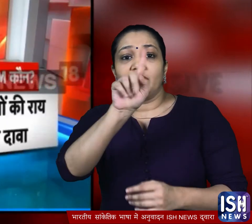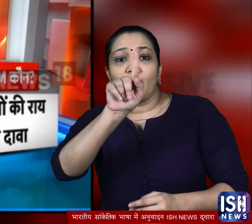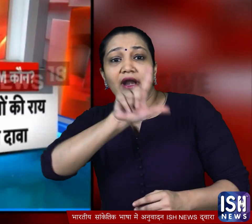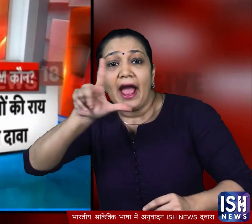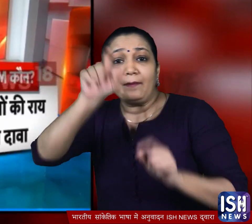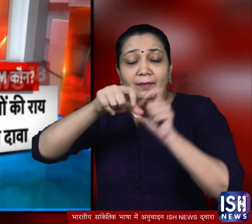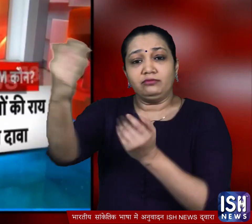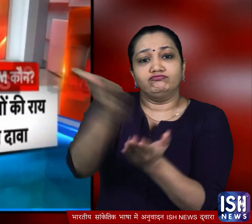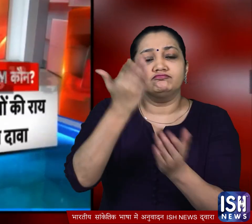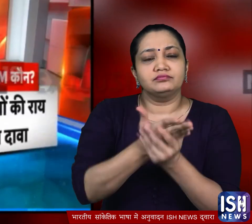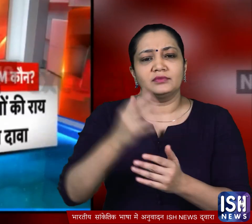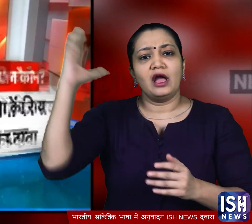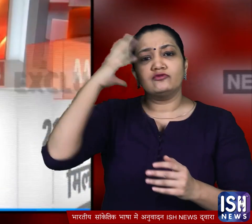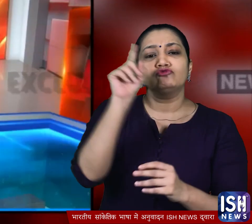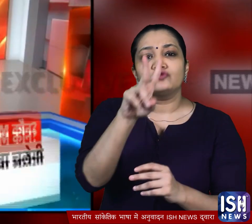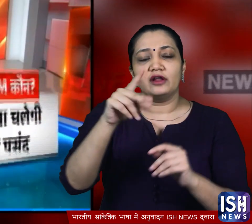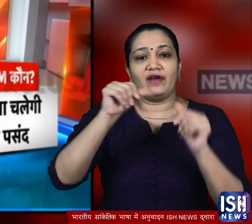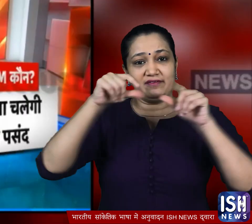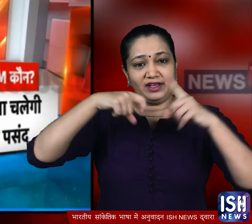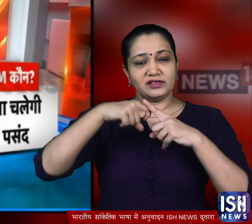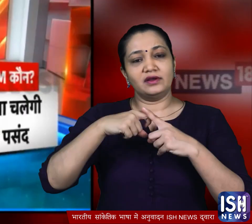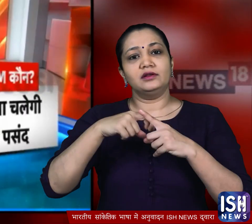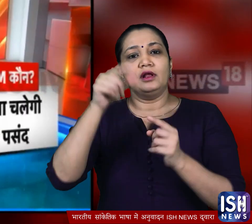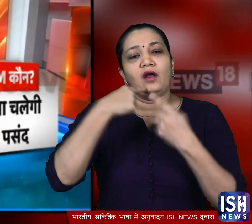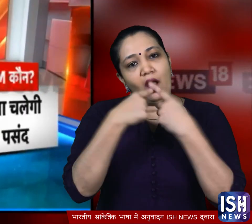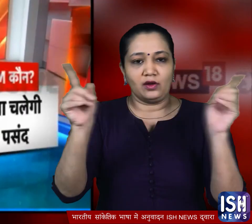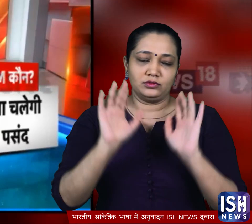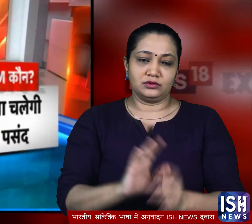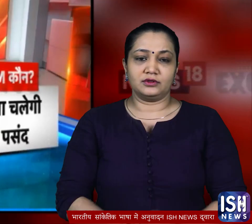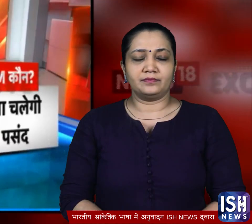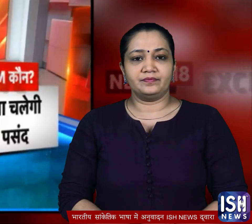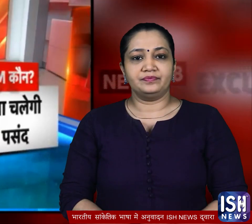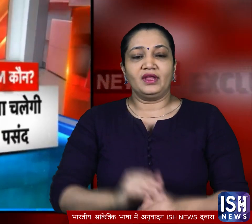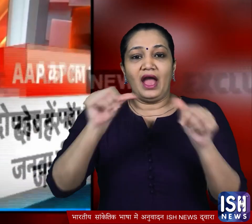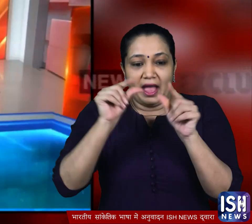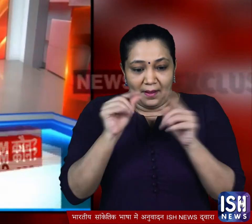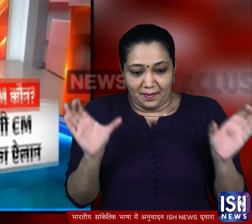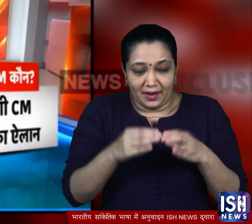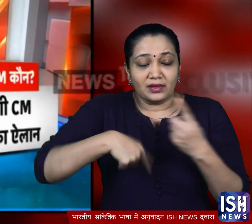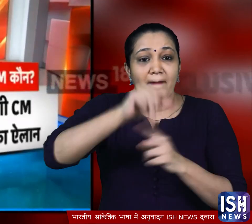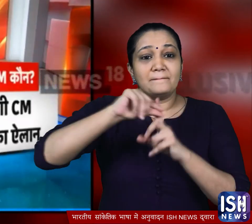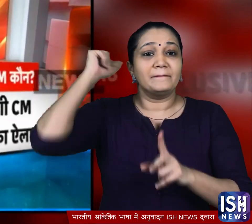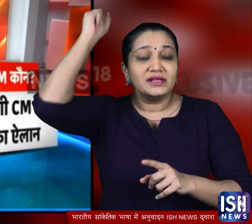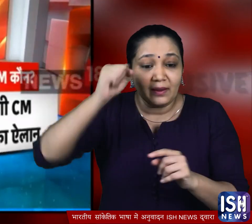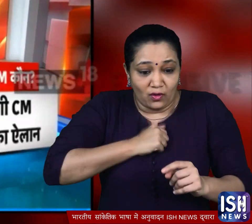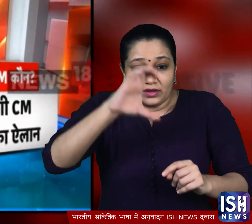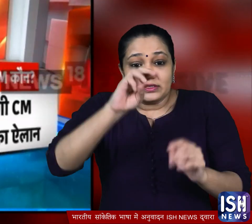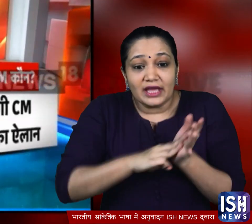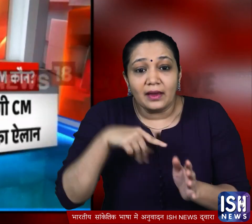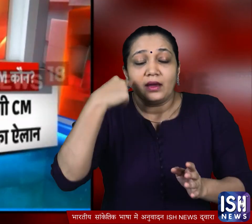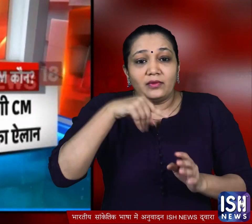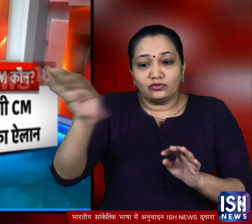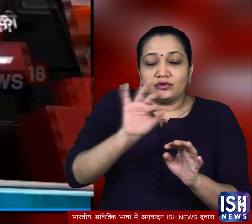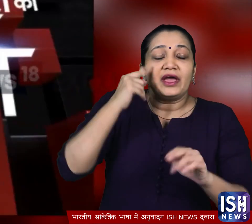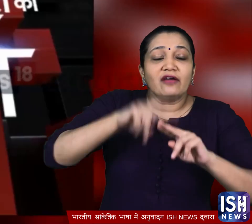21 लाख लोगों की राय मिली है और दोपहर 12 बजे अरविंद केजरीवाल जनता की राय बताने वाले हैं। यानी आम आदमी पार्टी बताएगी कि पंजाब में उसका मुख्यमंत्री पद